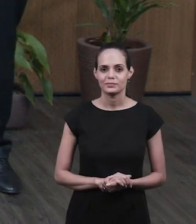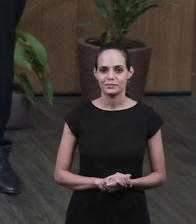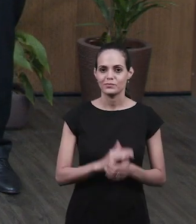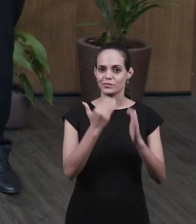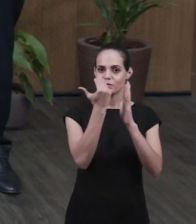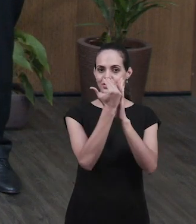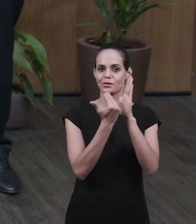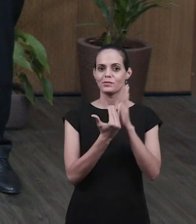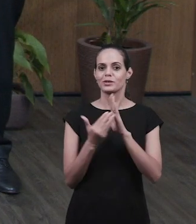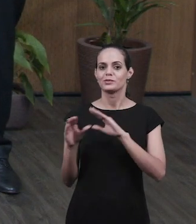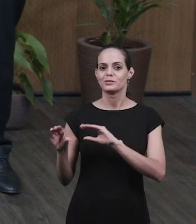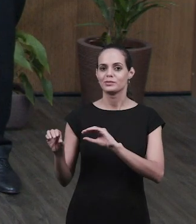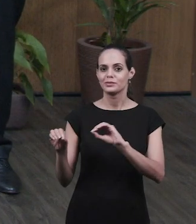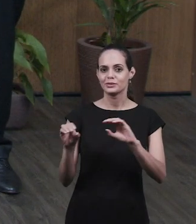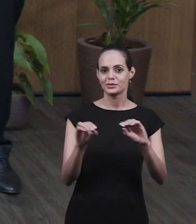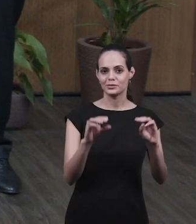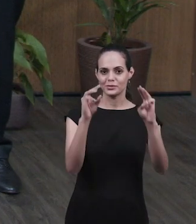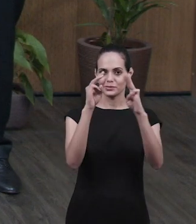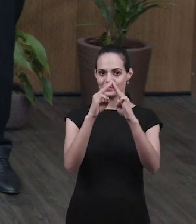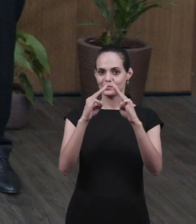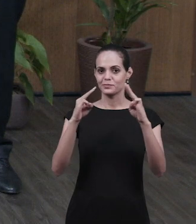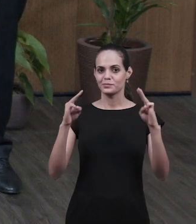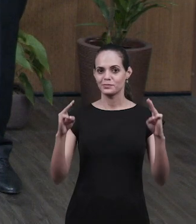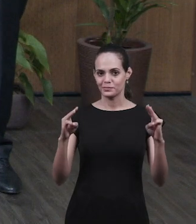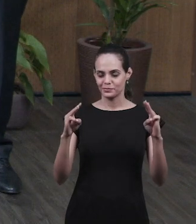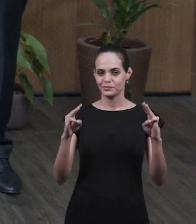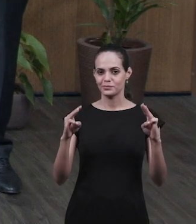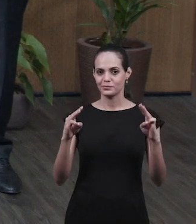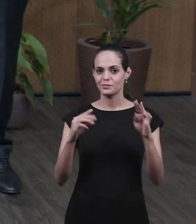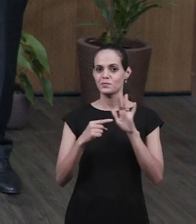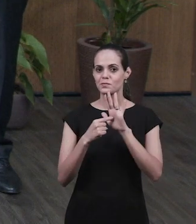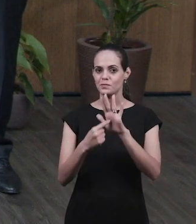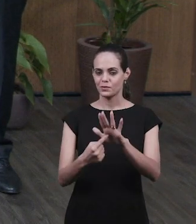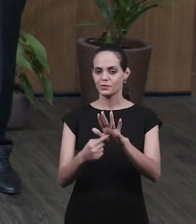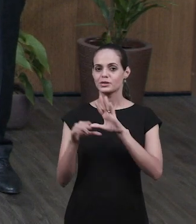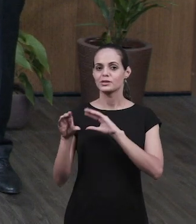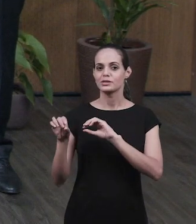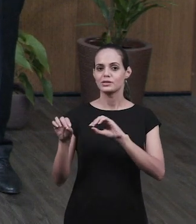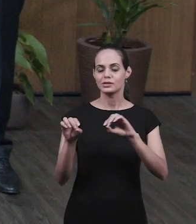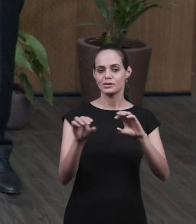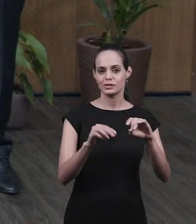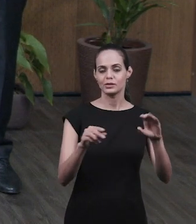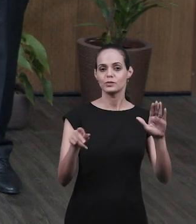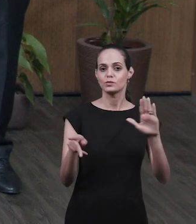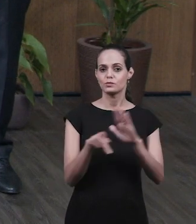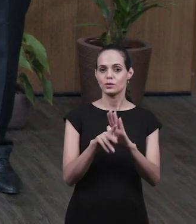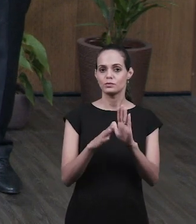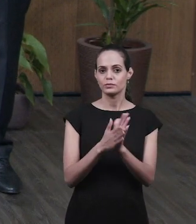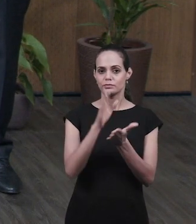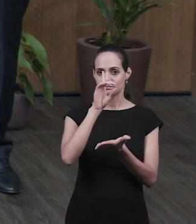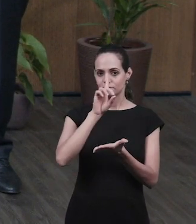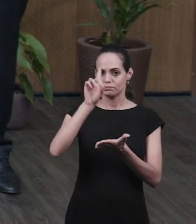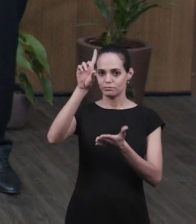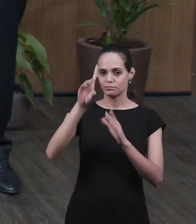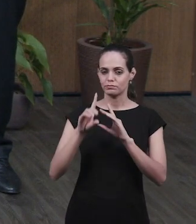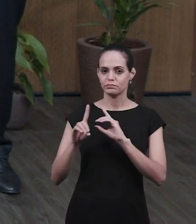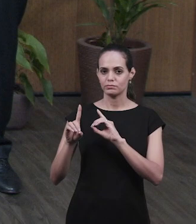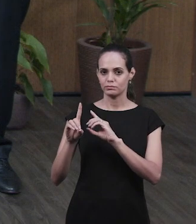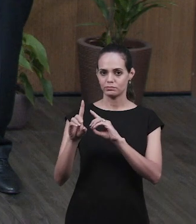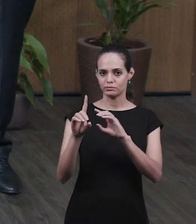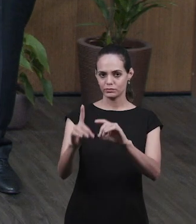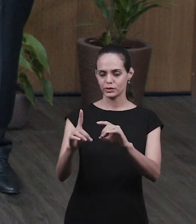tous. Ce volet Leçons du Manaïm présente des études doctrinaires de la Bible de